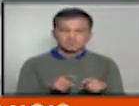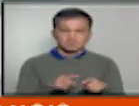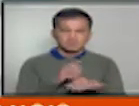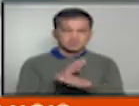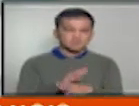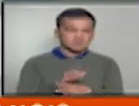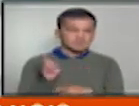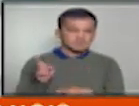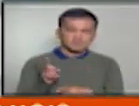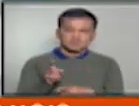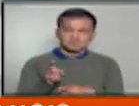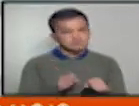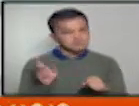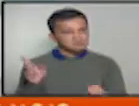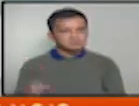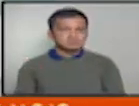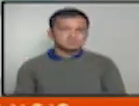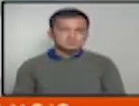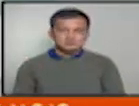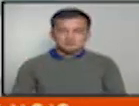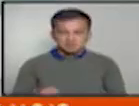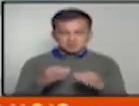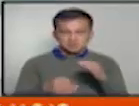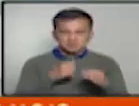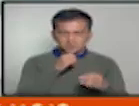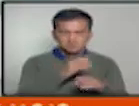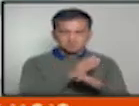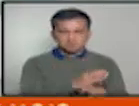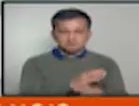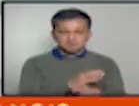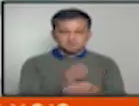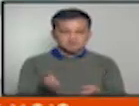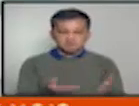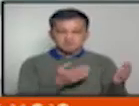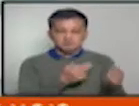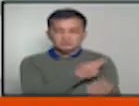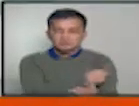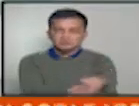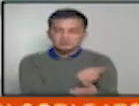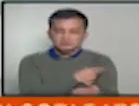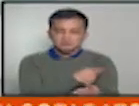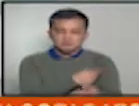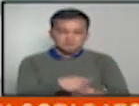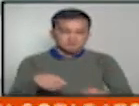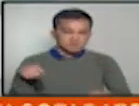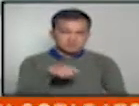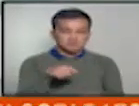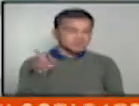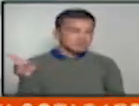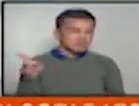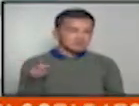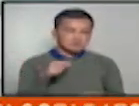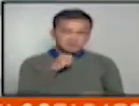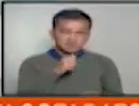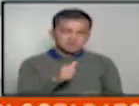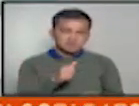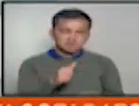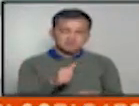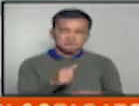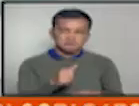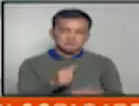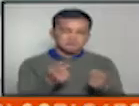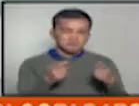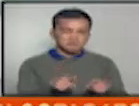doon siya na nadali, sir. Kung hindi lang po inarang yun, dinadala sa ospital na nasaksak niya, hindi man po, wala man